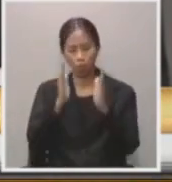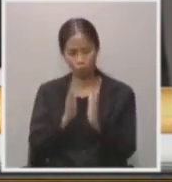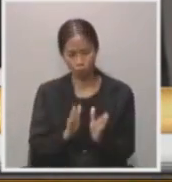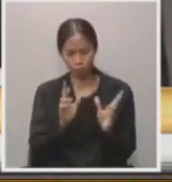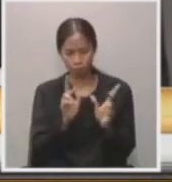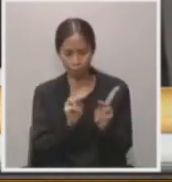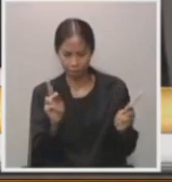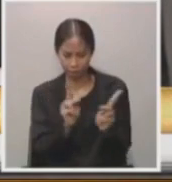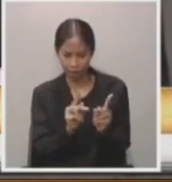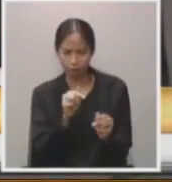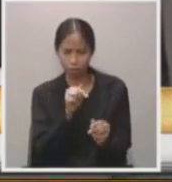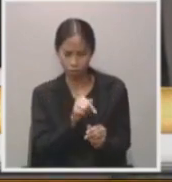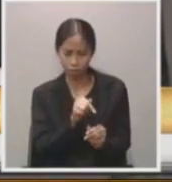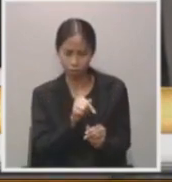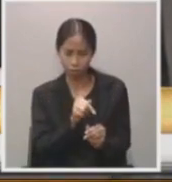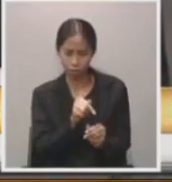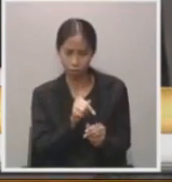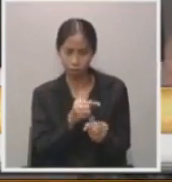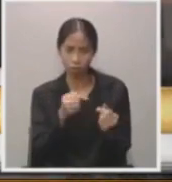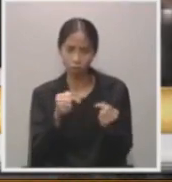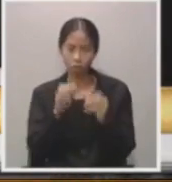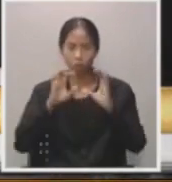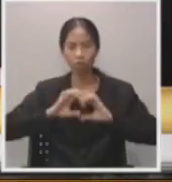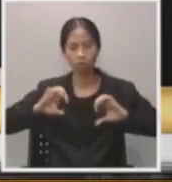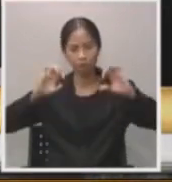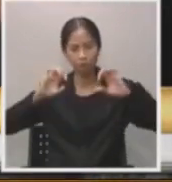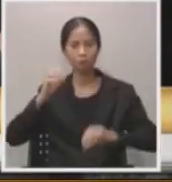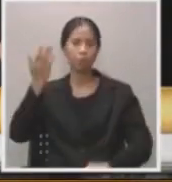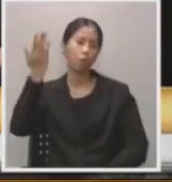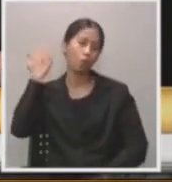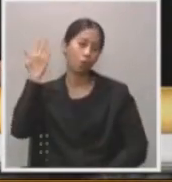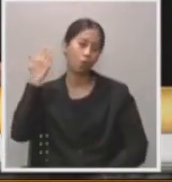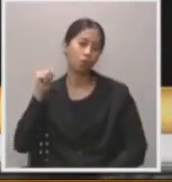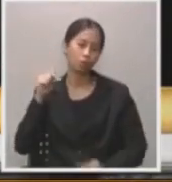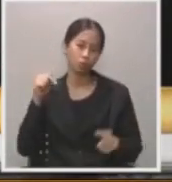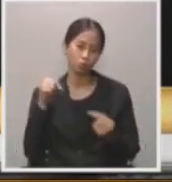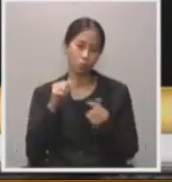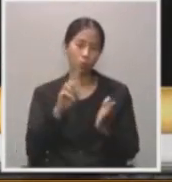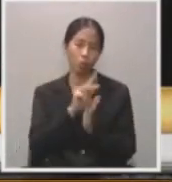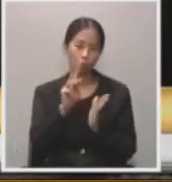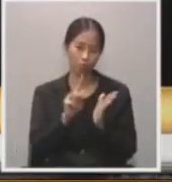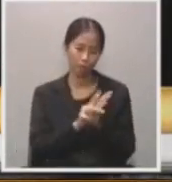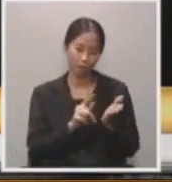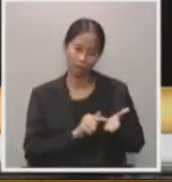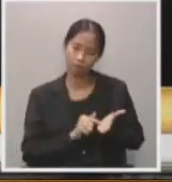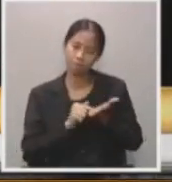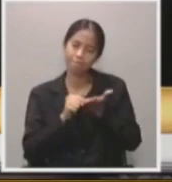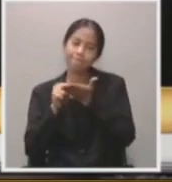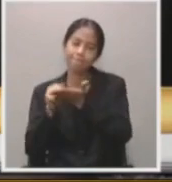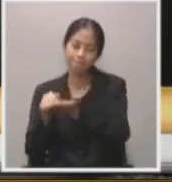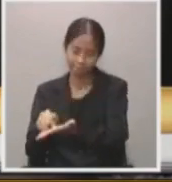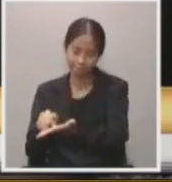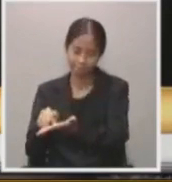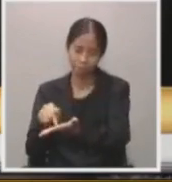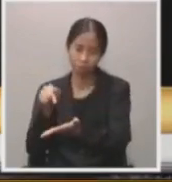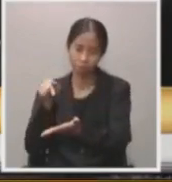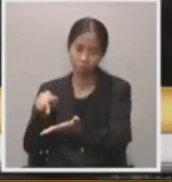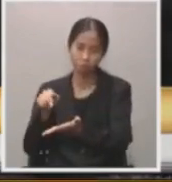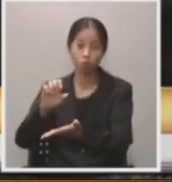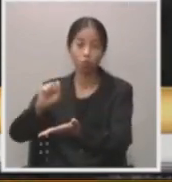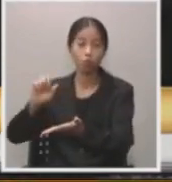มการหรือแม้แต่รัฐบาลในขณะนั้นที่เป็นผู้เสนอกฎหมายฉบับนี้เข้าสู่สภาผู้แทนราษ